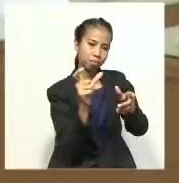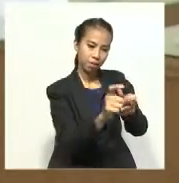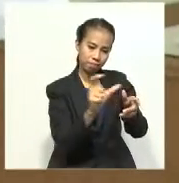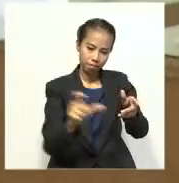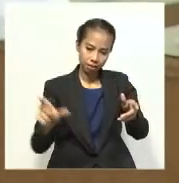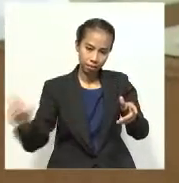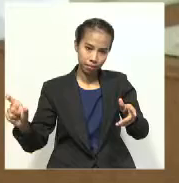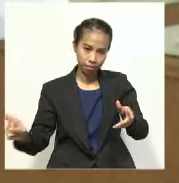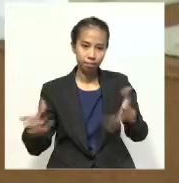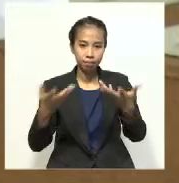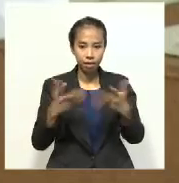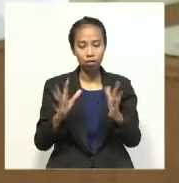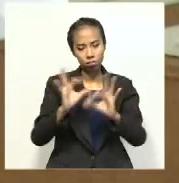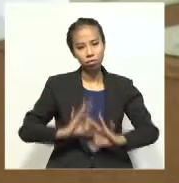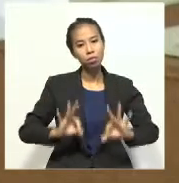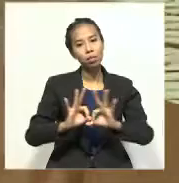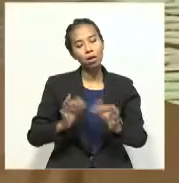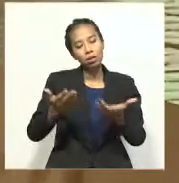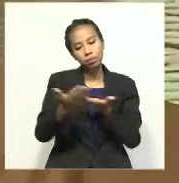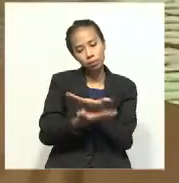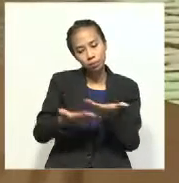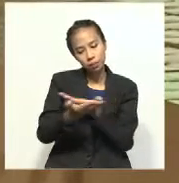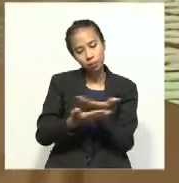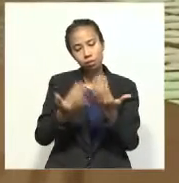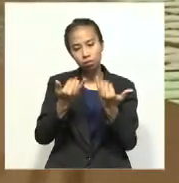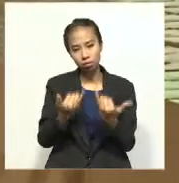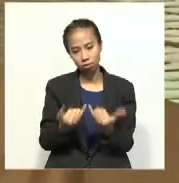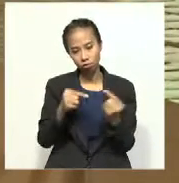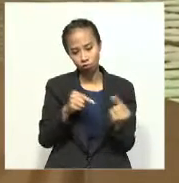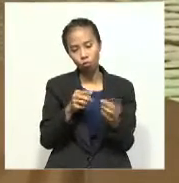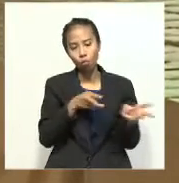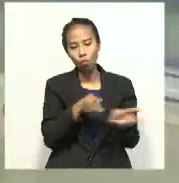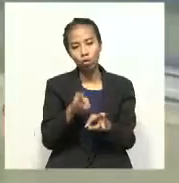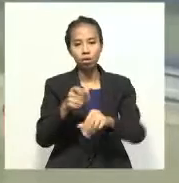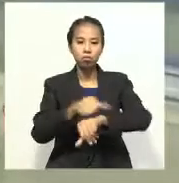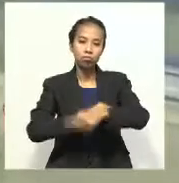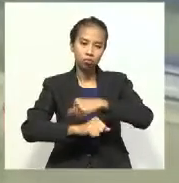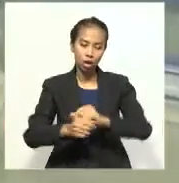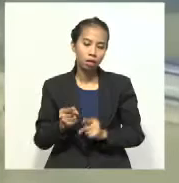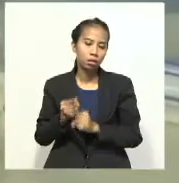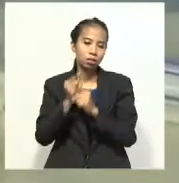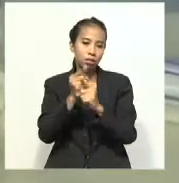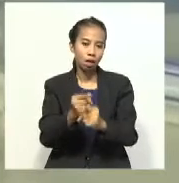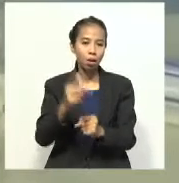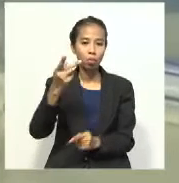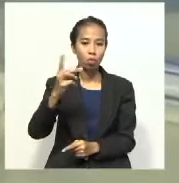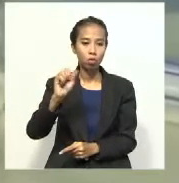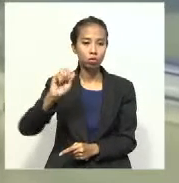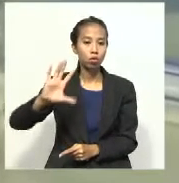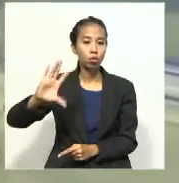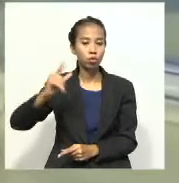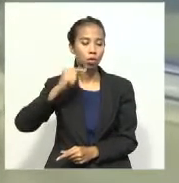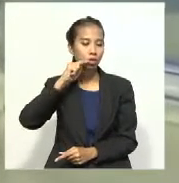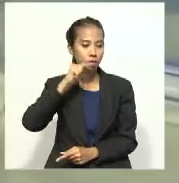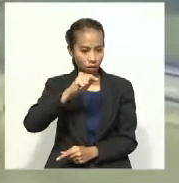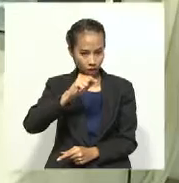ารือสาระสำคัญของการหารือในวันนี้เกี่ยวกับแนวทางการปฏิบัติตามคำสั่งคสช.ที่แก้ไขพระราชบัญญัติ